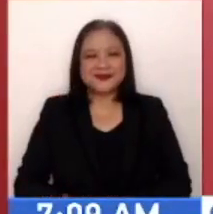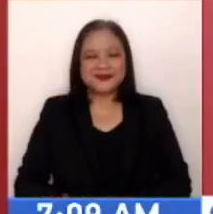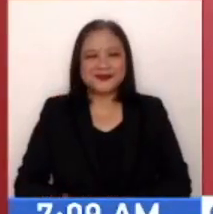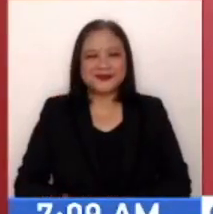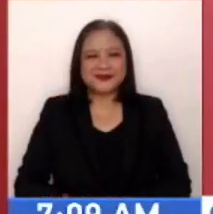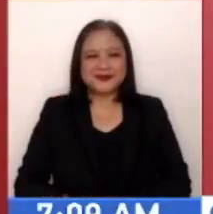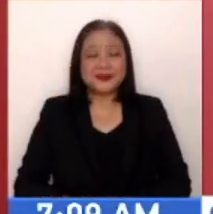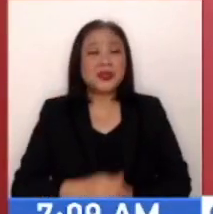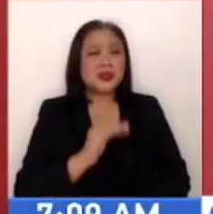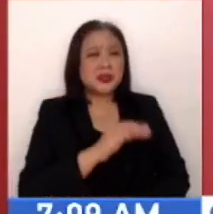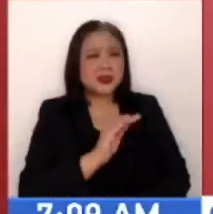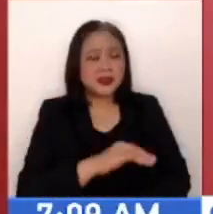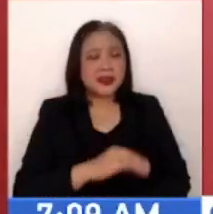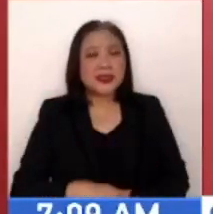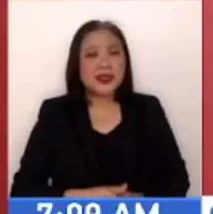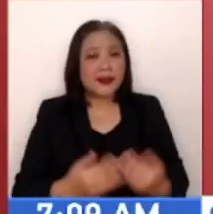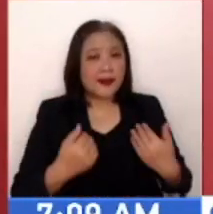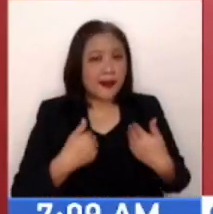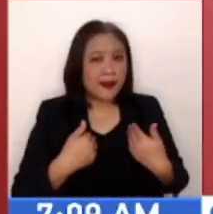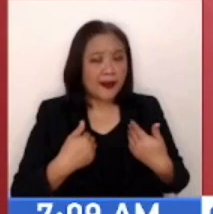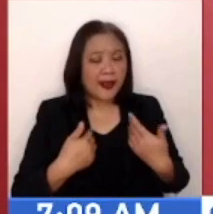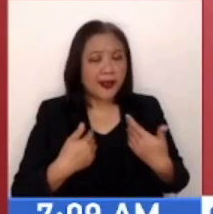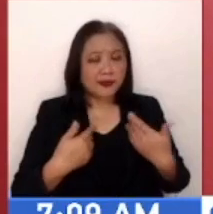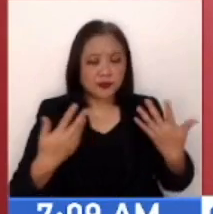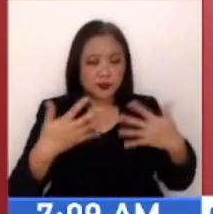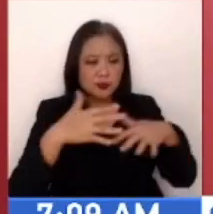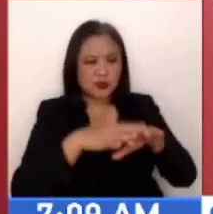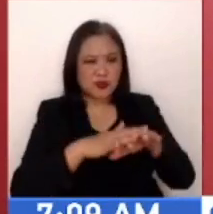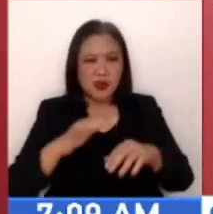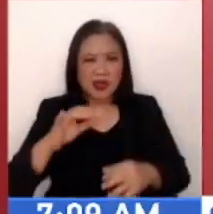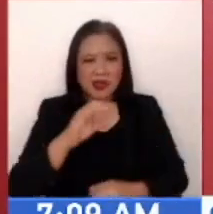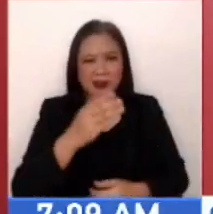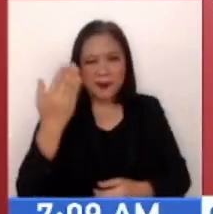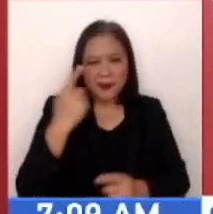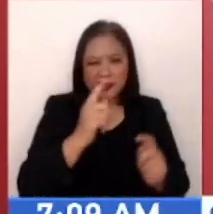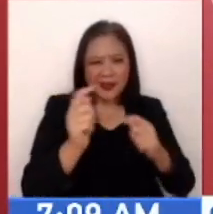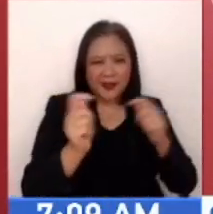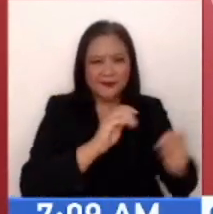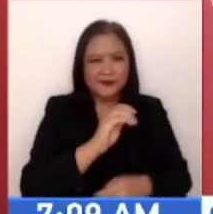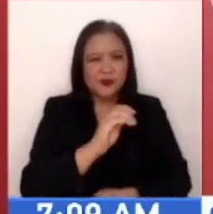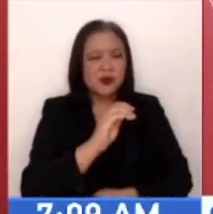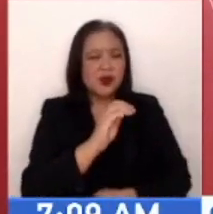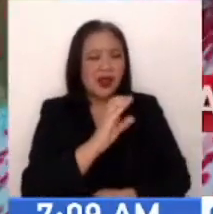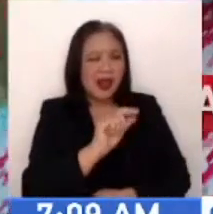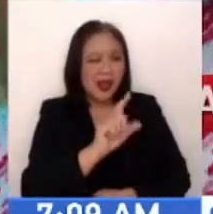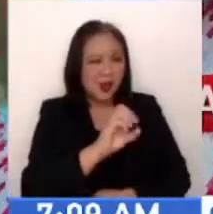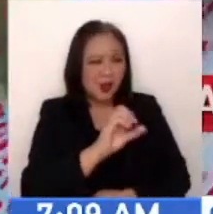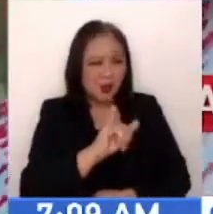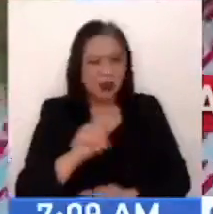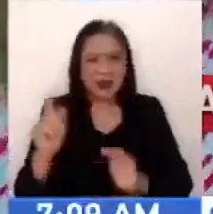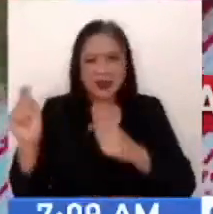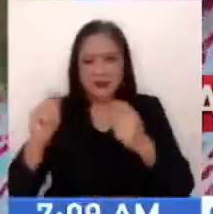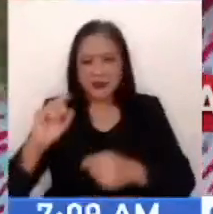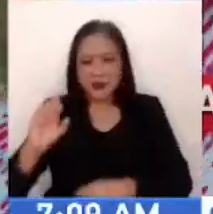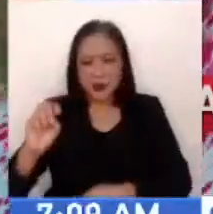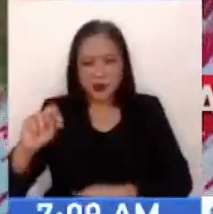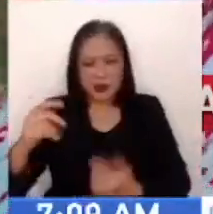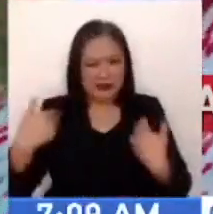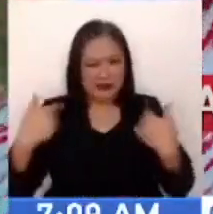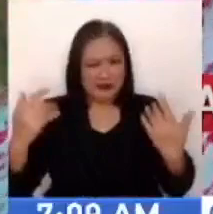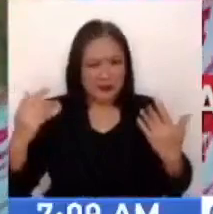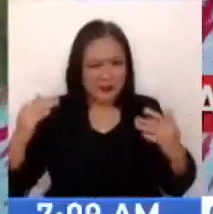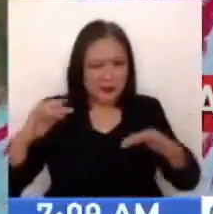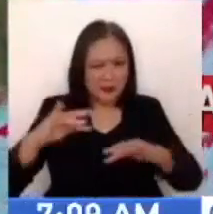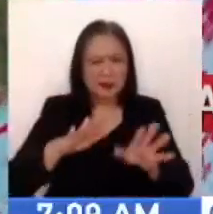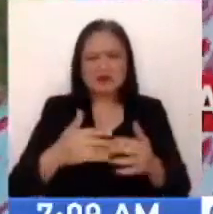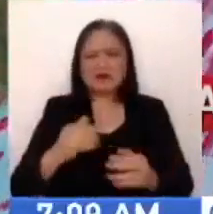bang interaction ang bagyong Domeng at yung dating bagyong Kaloy? Sa ngayon, wala tayong nakikita, Igan. Tingnan mo yung wind map, masyadong malayo kasi